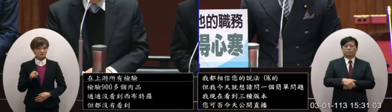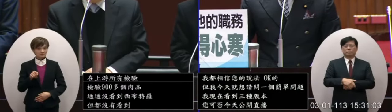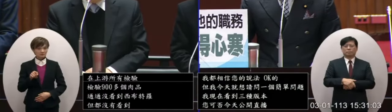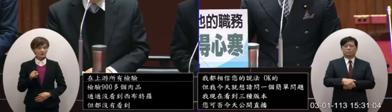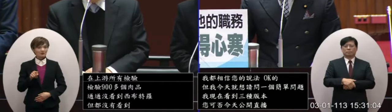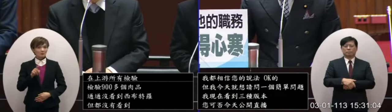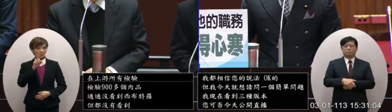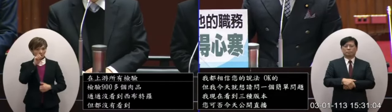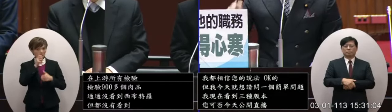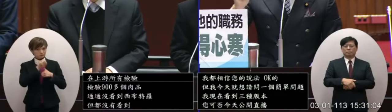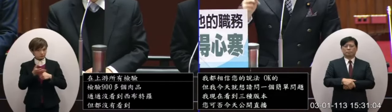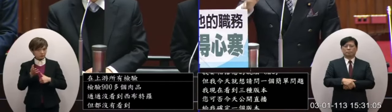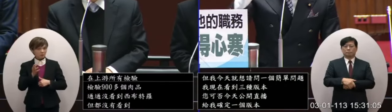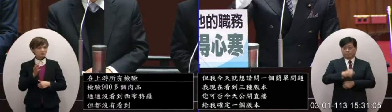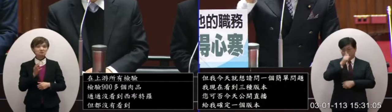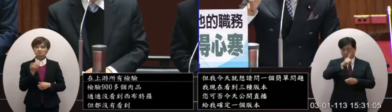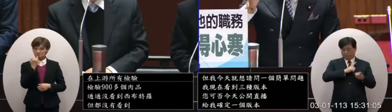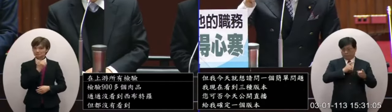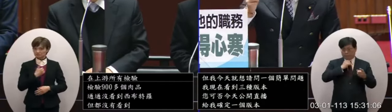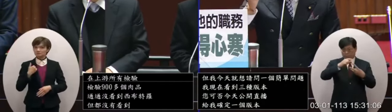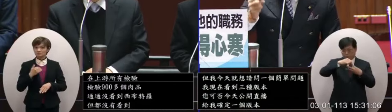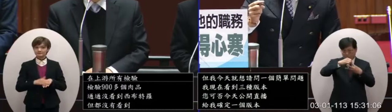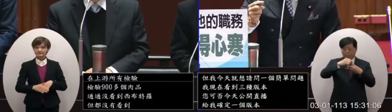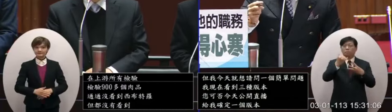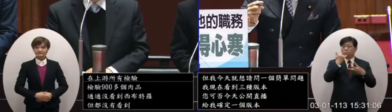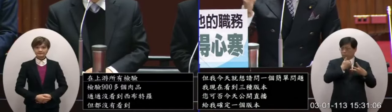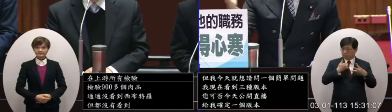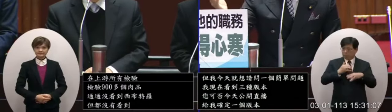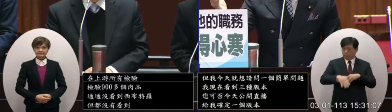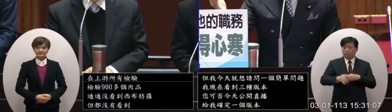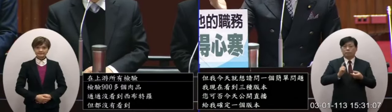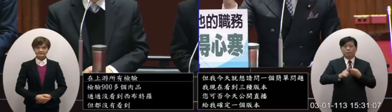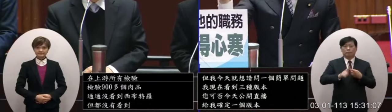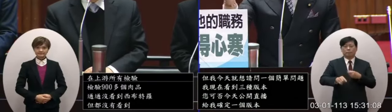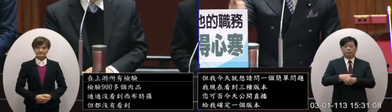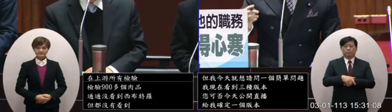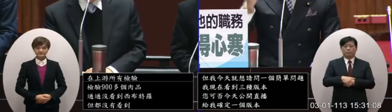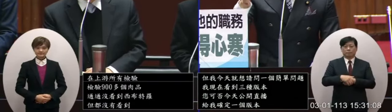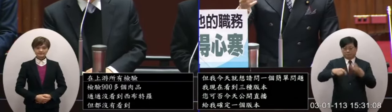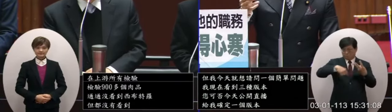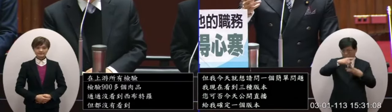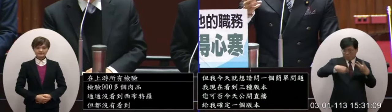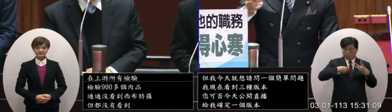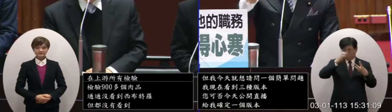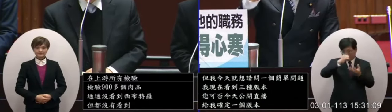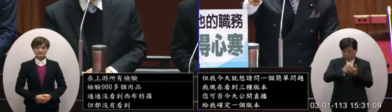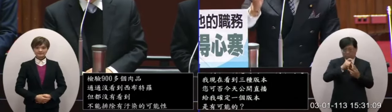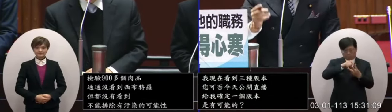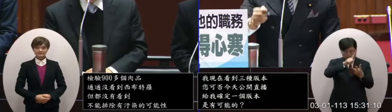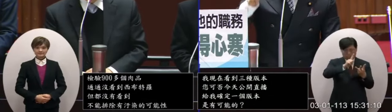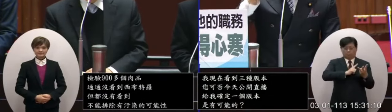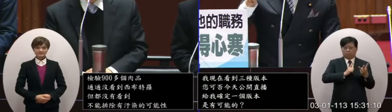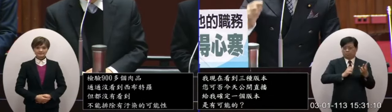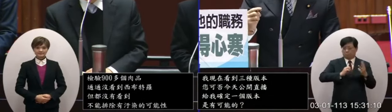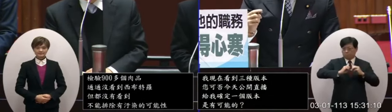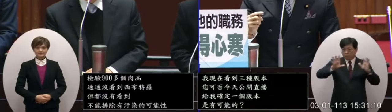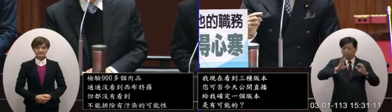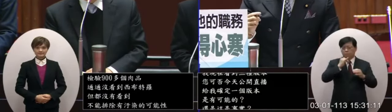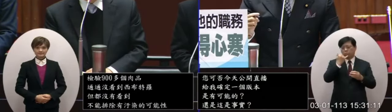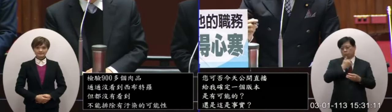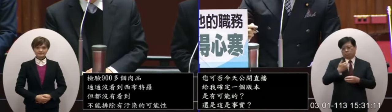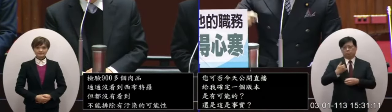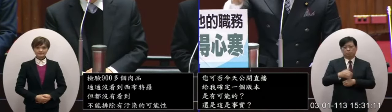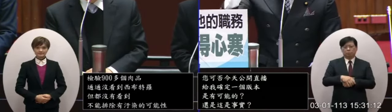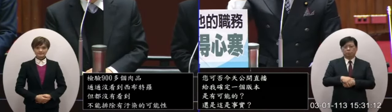除有污染的可能性。 好，所以就是有可能嘛，对吧？三种版本我们找到了一个版本，您说的就是有可